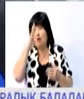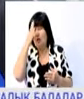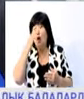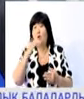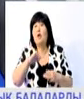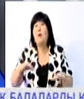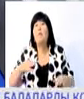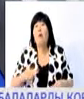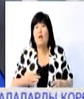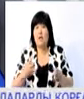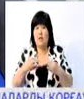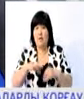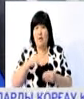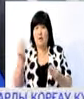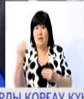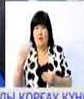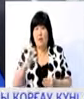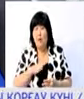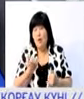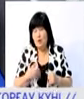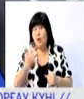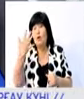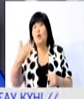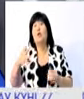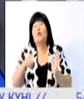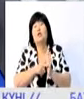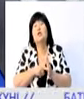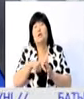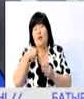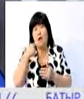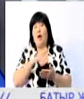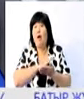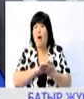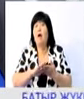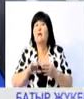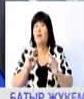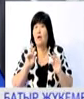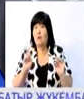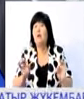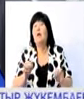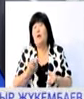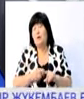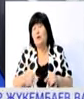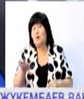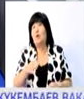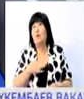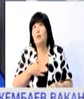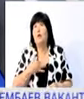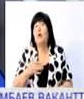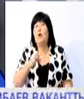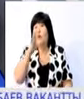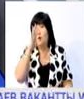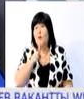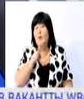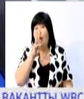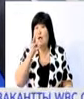семьясы болдық. Содан 57 жылы ақтап алдық. 57 жылы ақталып, сол кездегі исполком президентіне айлығымен 4 айлығын